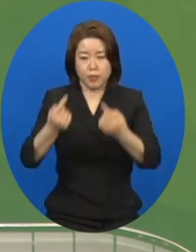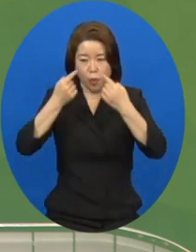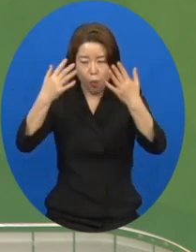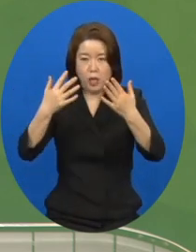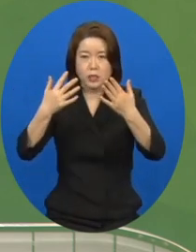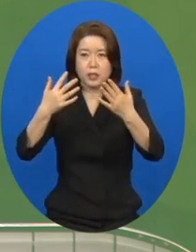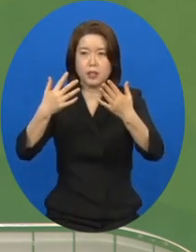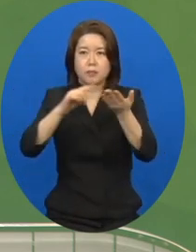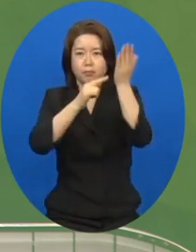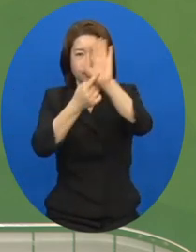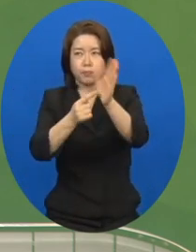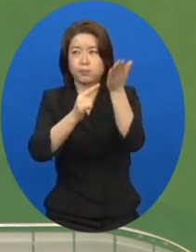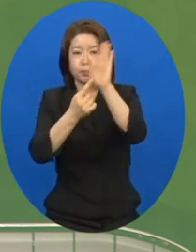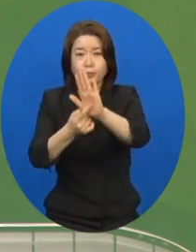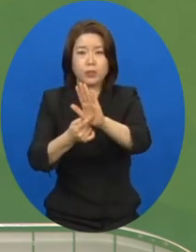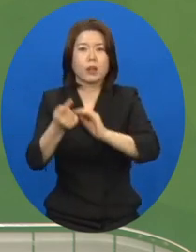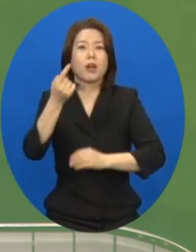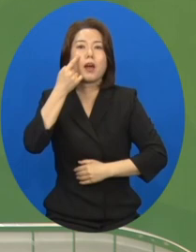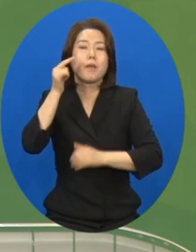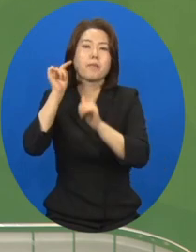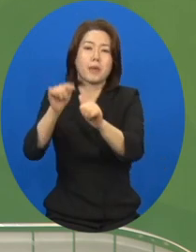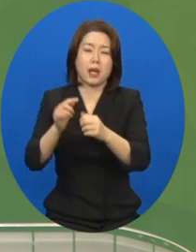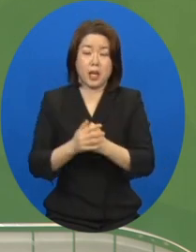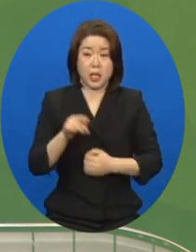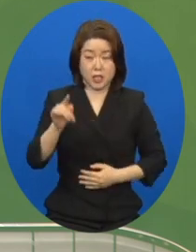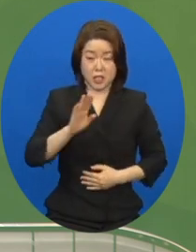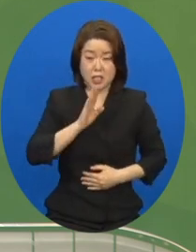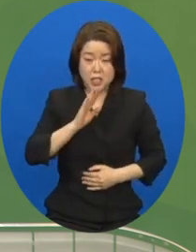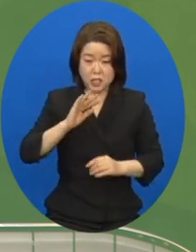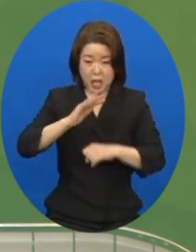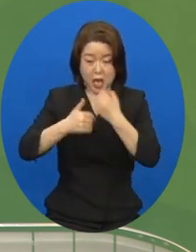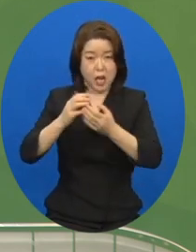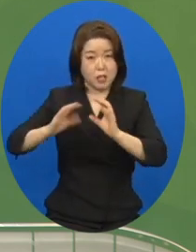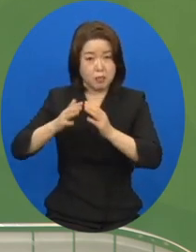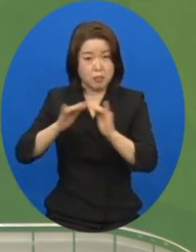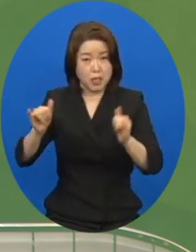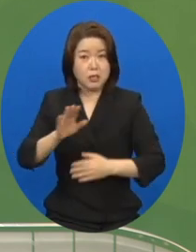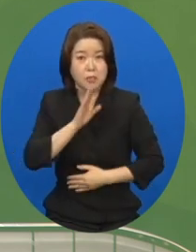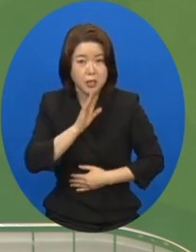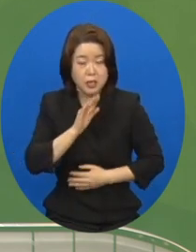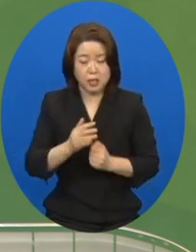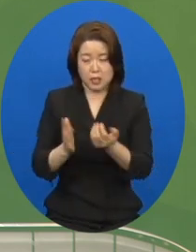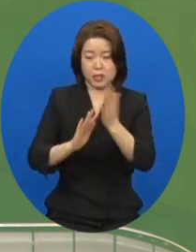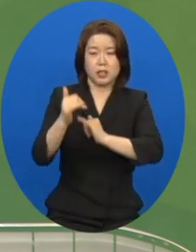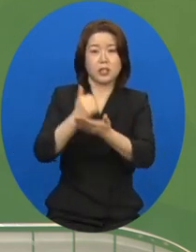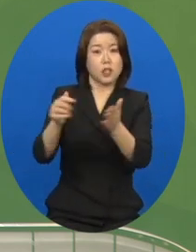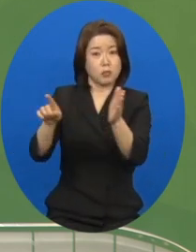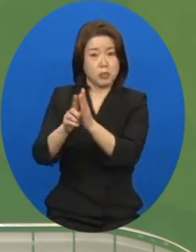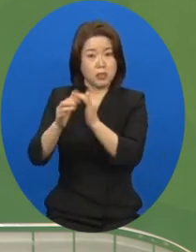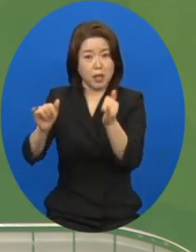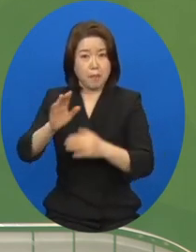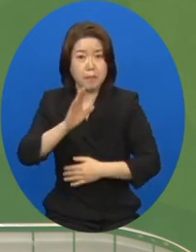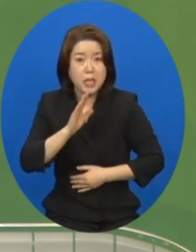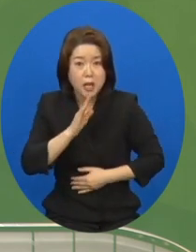확실한 표시를 내라. 너가 진짜 하나님의 백성이냐? 정말 예수 믿는 사람이냐?